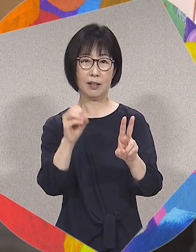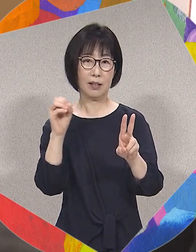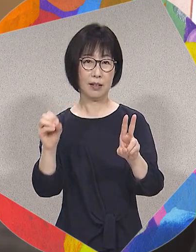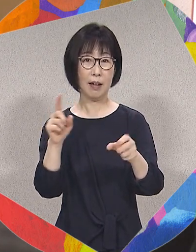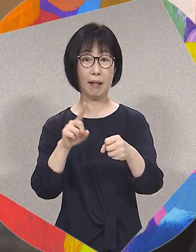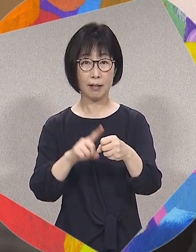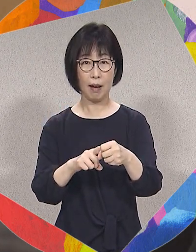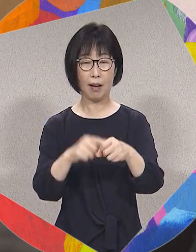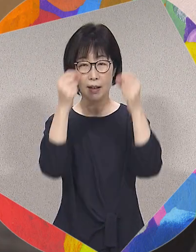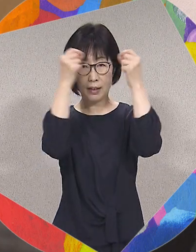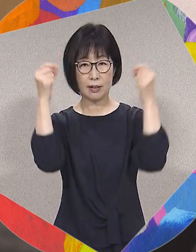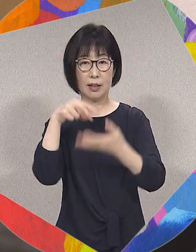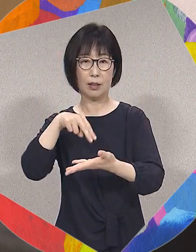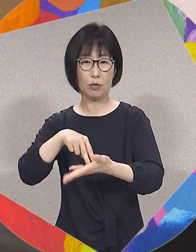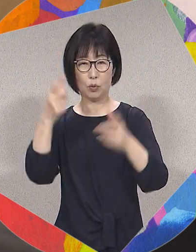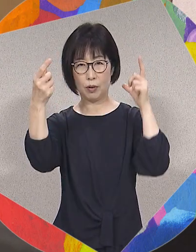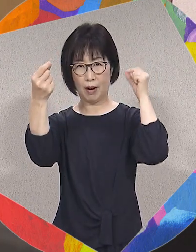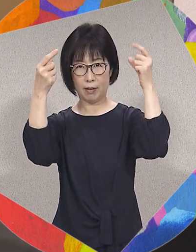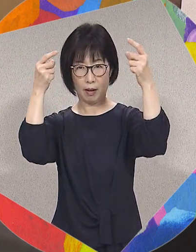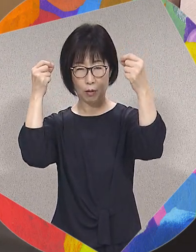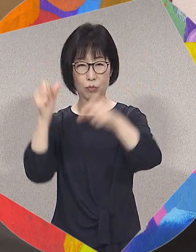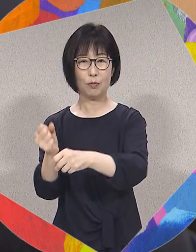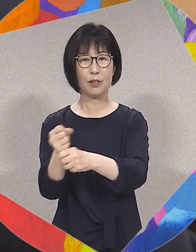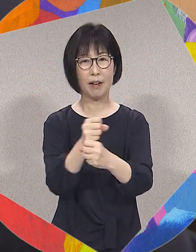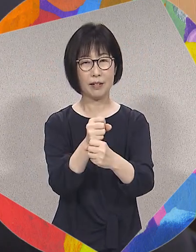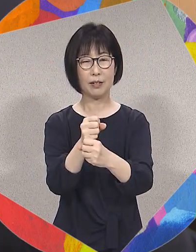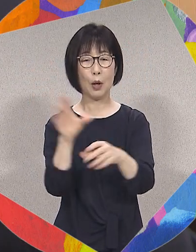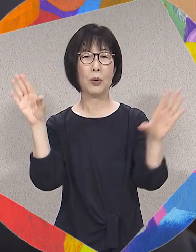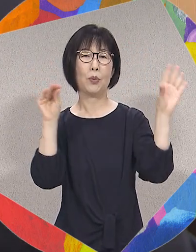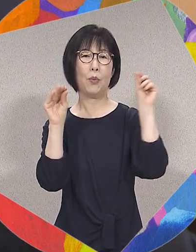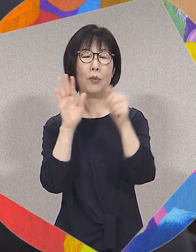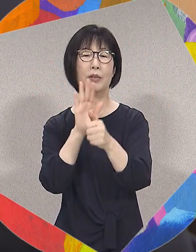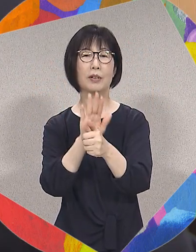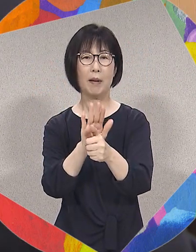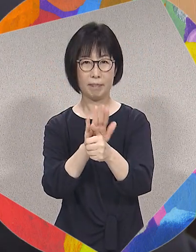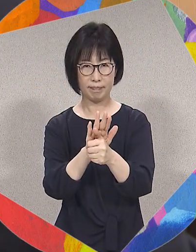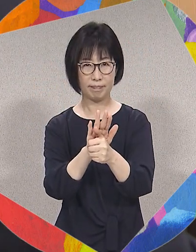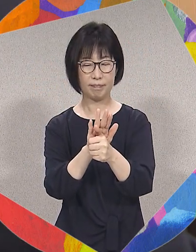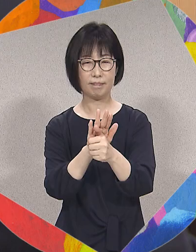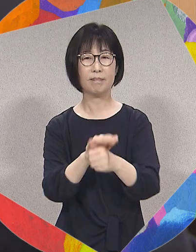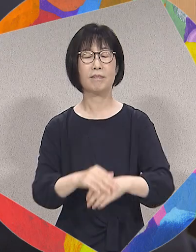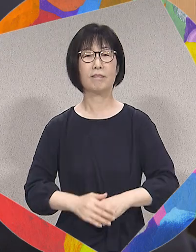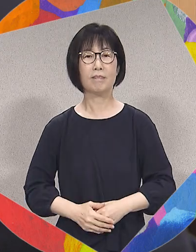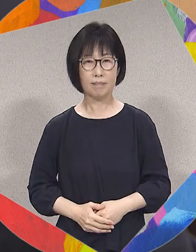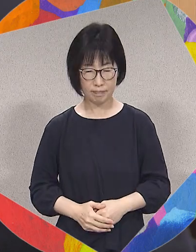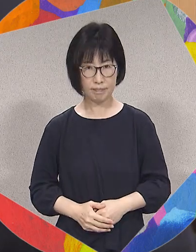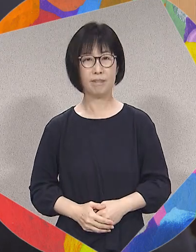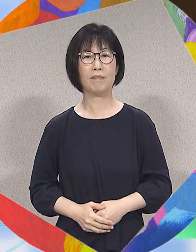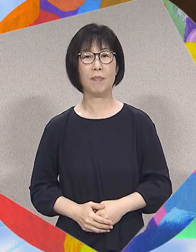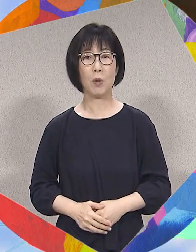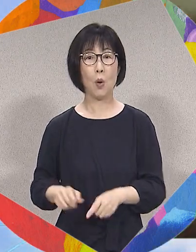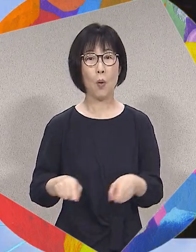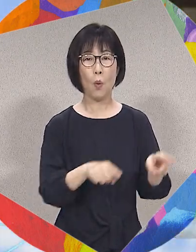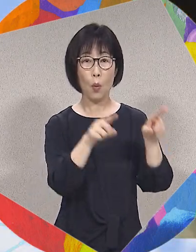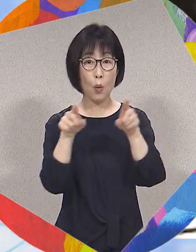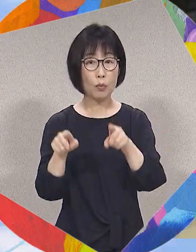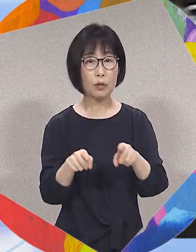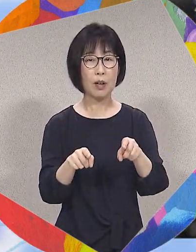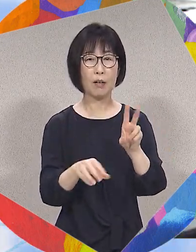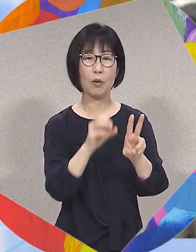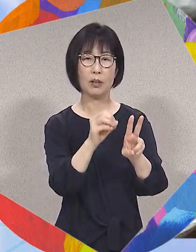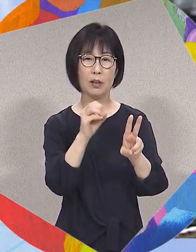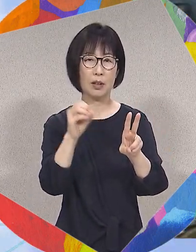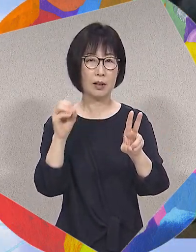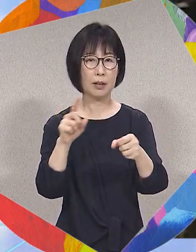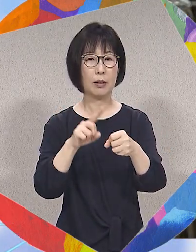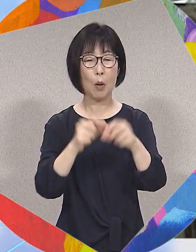2000年、私立大学の再生へ情報支援ということですけれども、 コンピュー